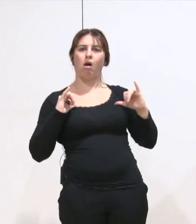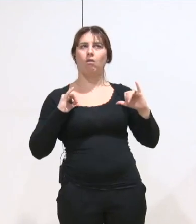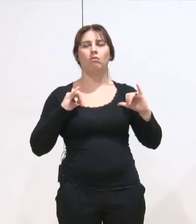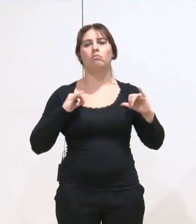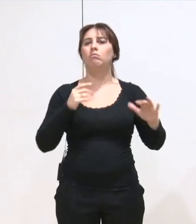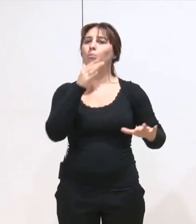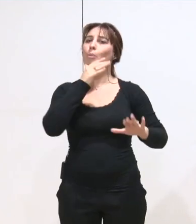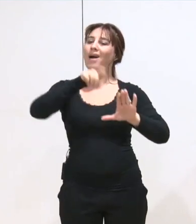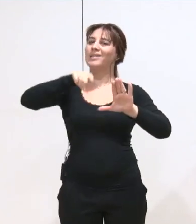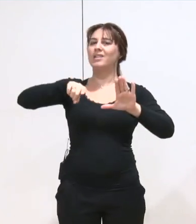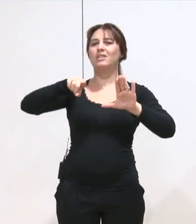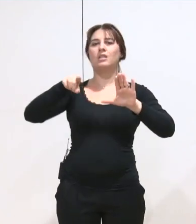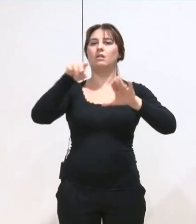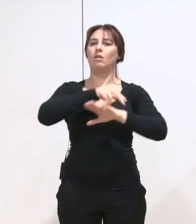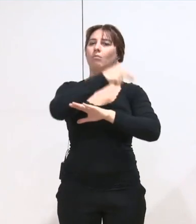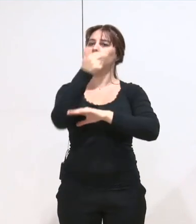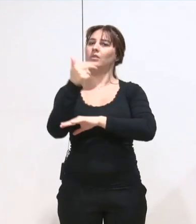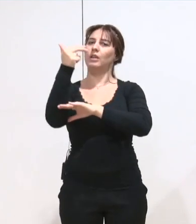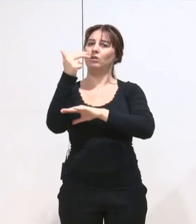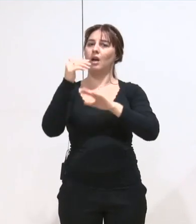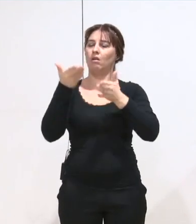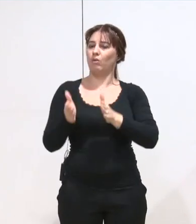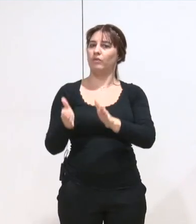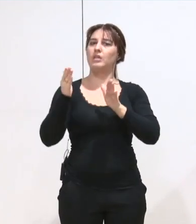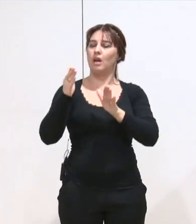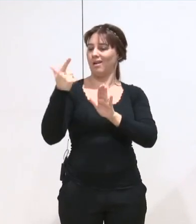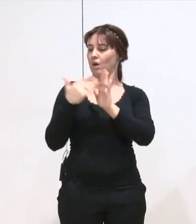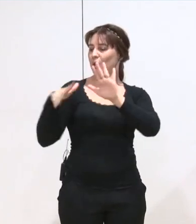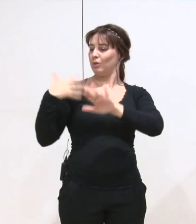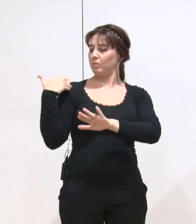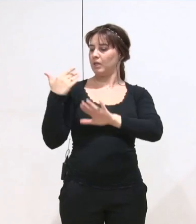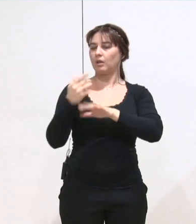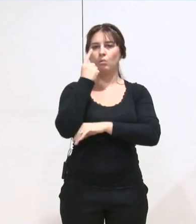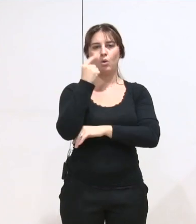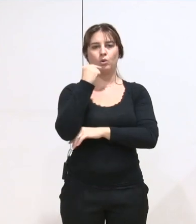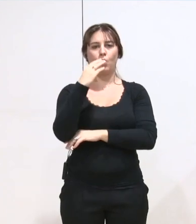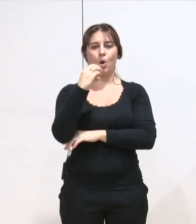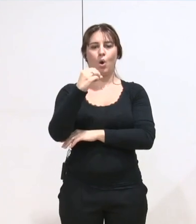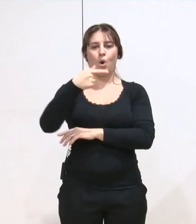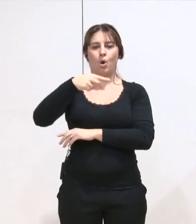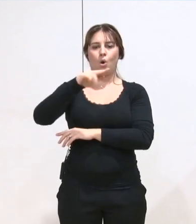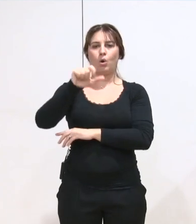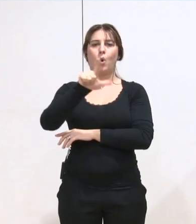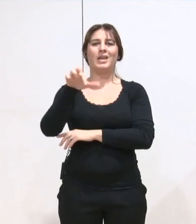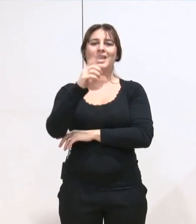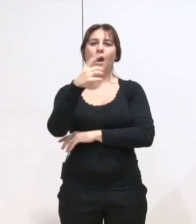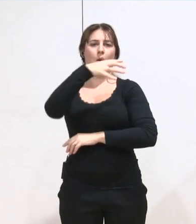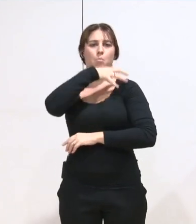les chiffres officiels révélés début 2015 par M. Jean-Yves Coquillard, procureur de la République de